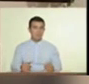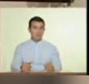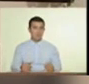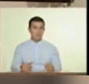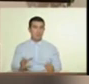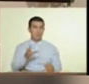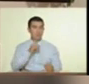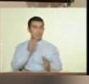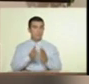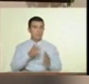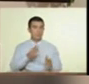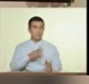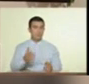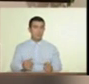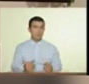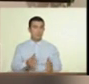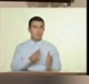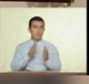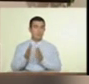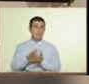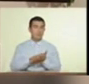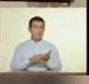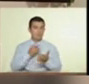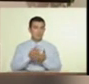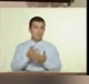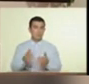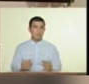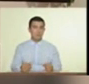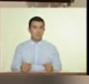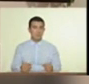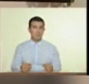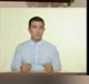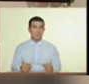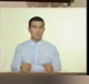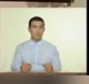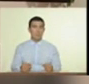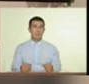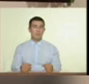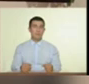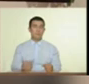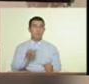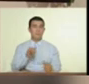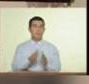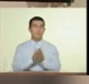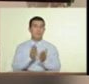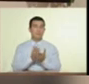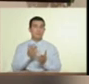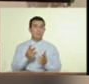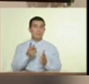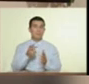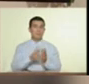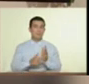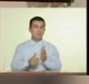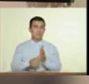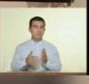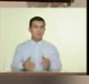Sizga tushunarli bo'lgan bo'lsa, keyingi topshiriqlarga o'tishimiz mumkin. Bu darsligingizdagi